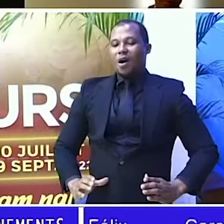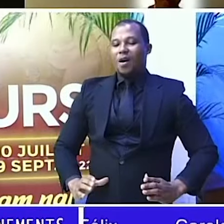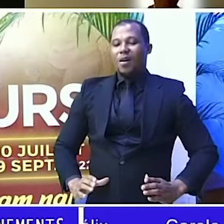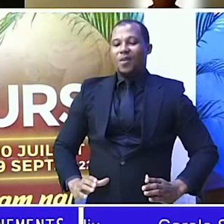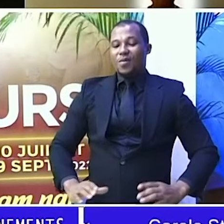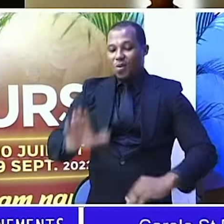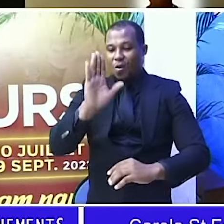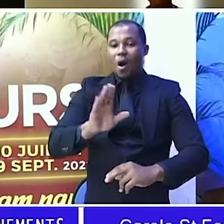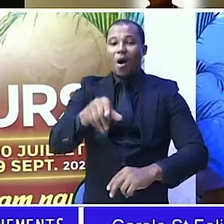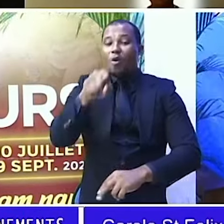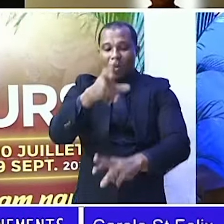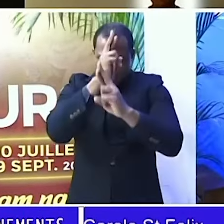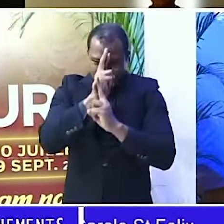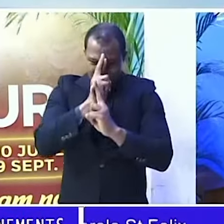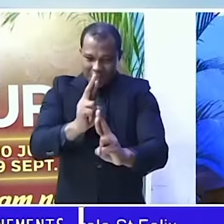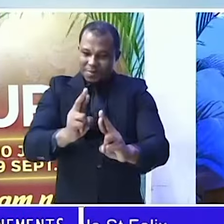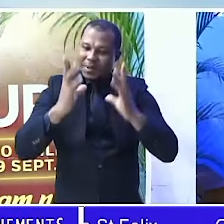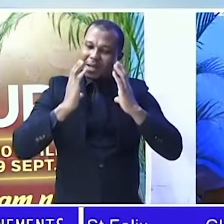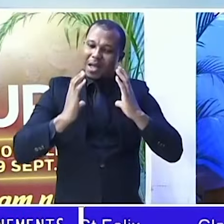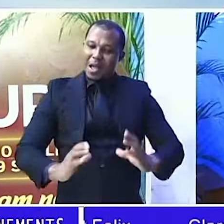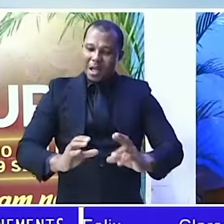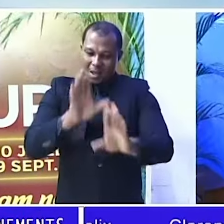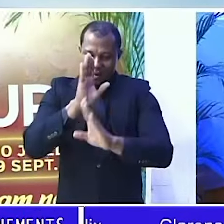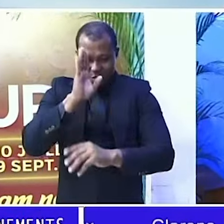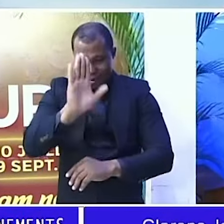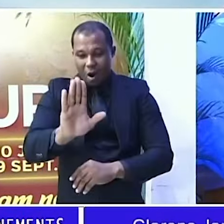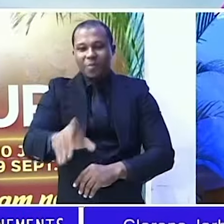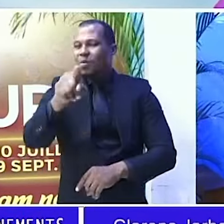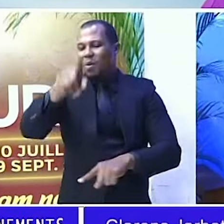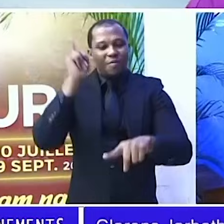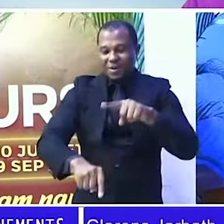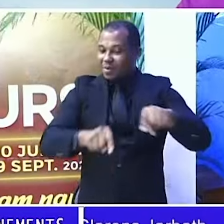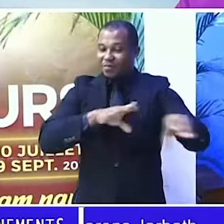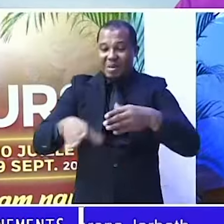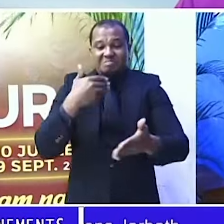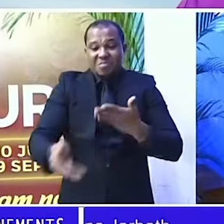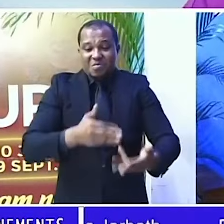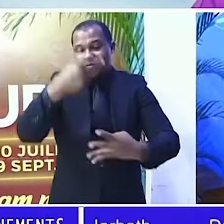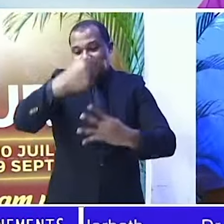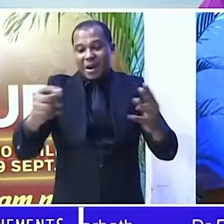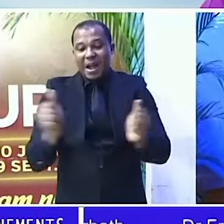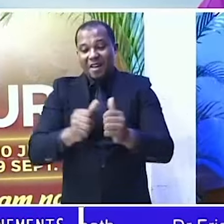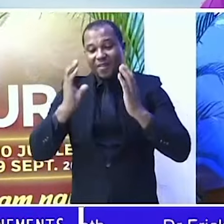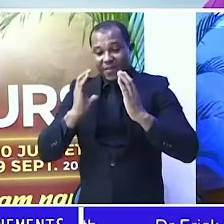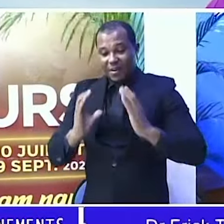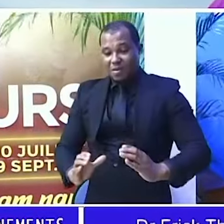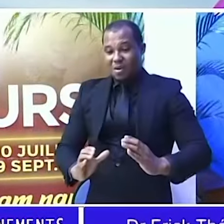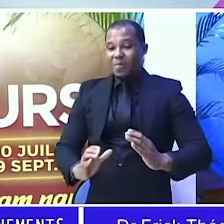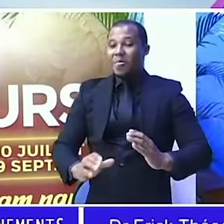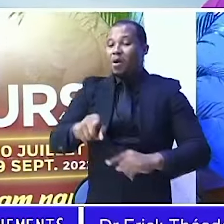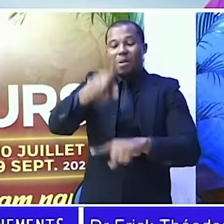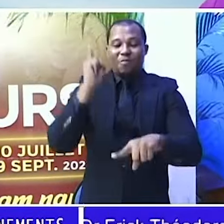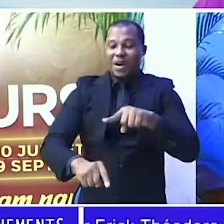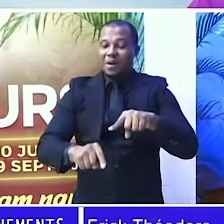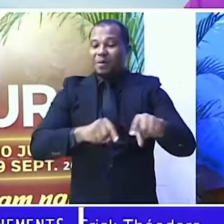Ou respecter col, ou pas faire n'importe bagaille à col, ou pas faire